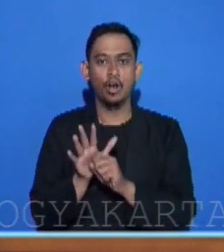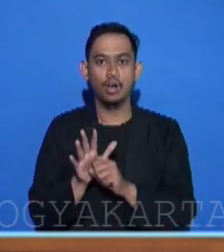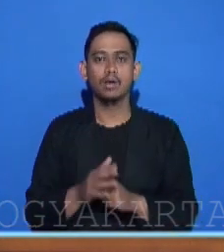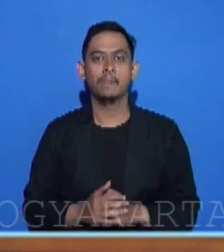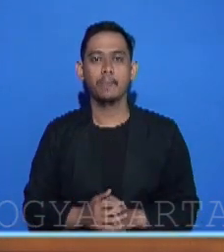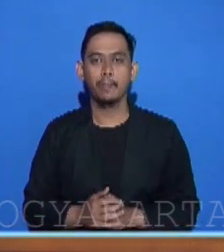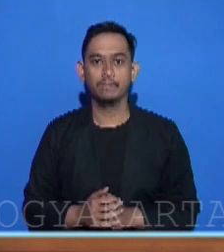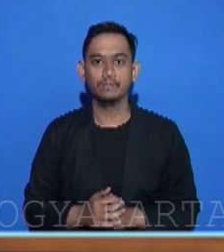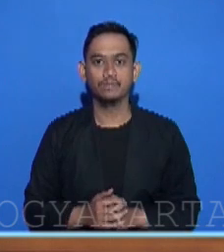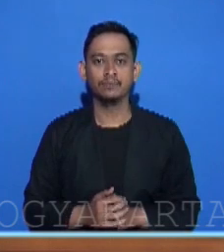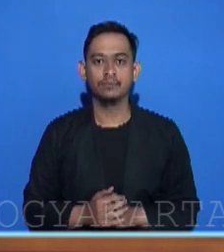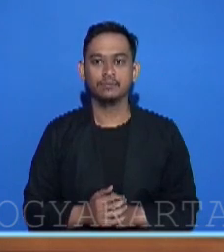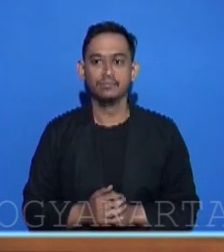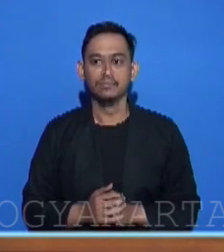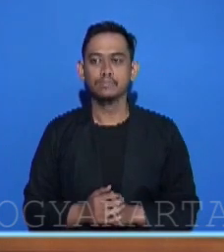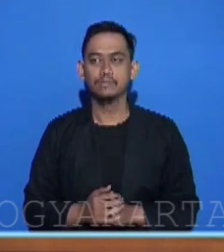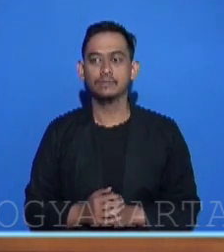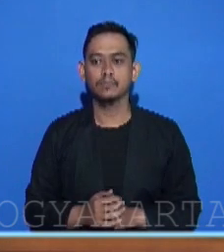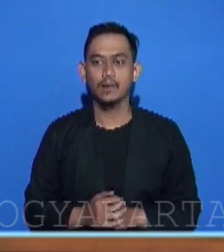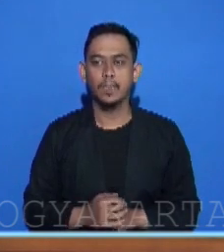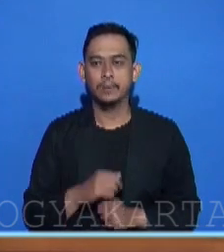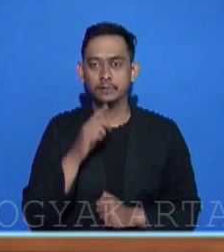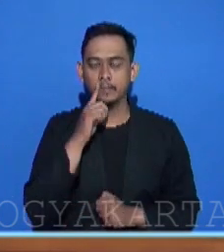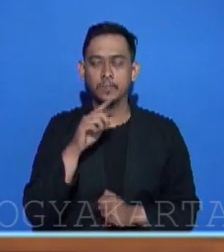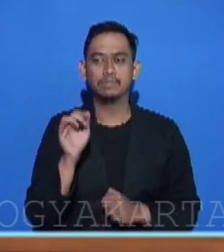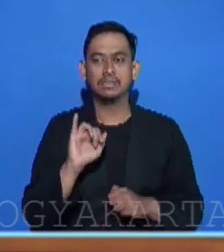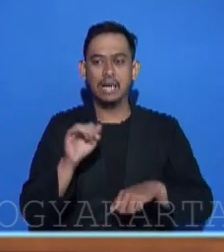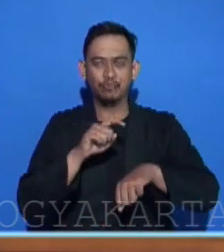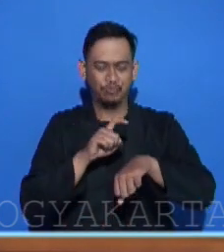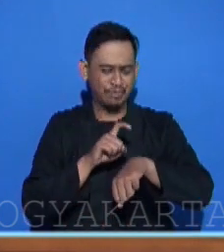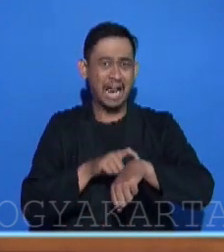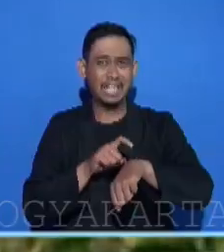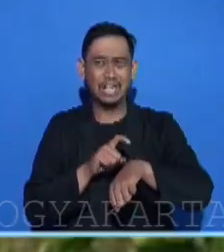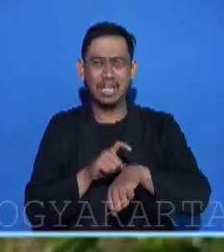dados nambah wulu pametu ngiras pantes jagi tataran suburing siti.